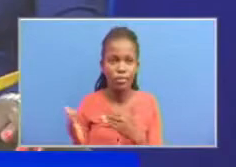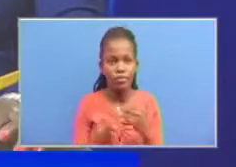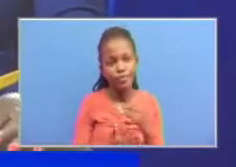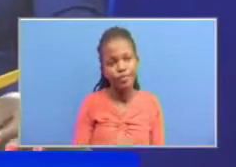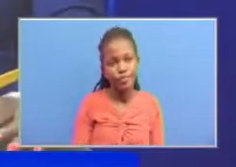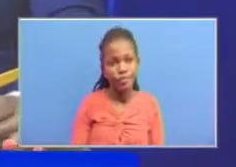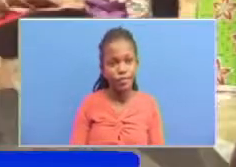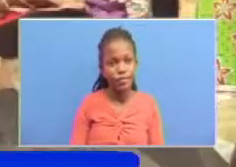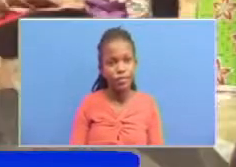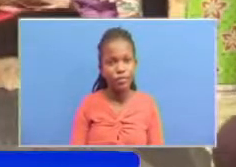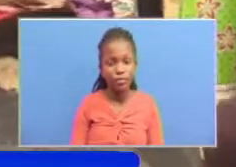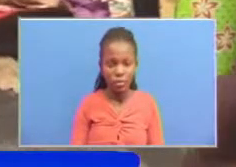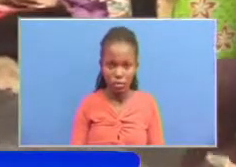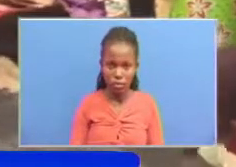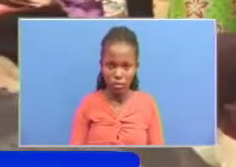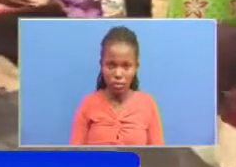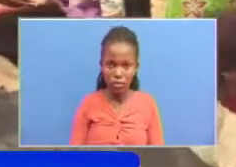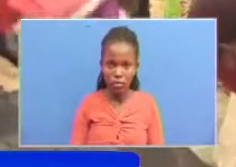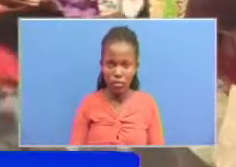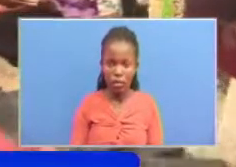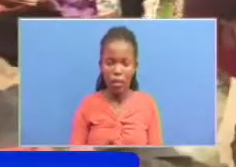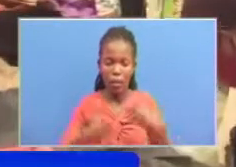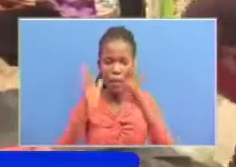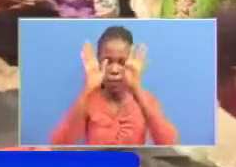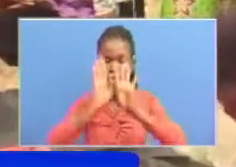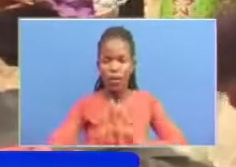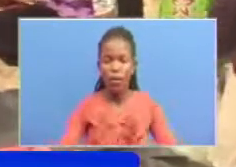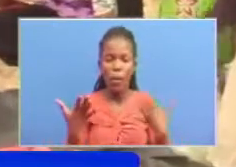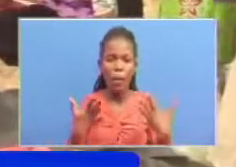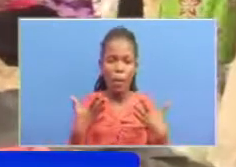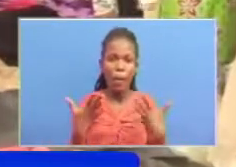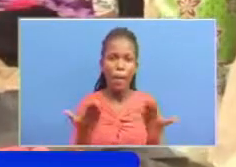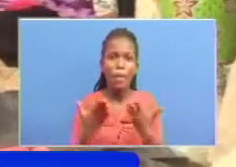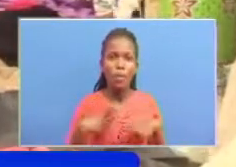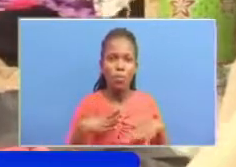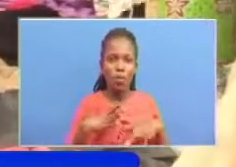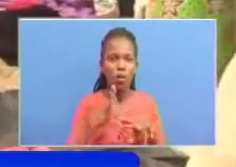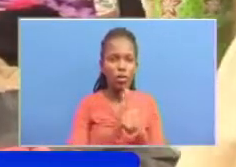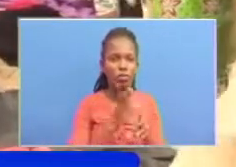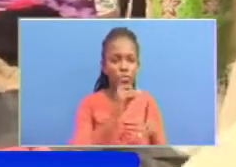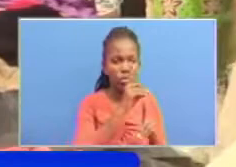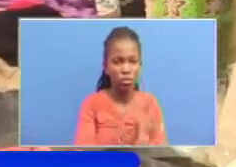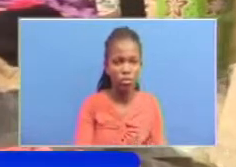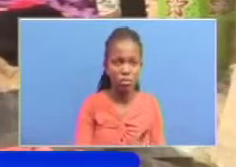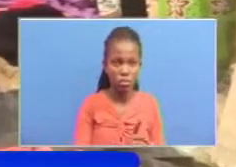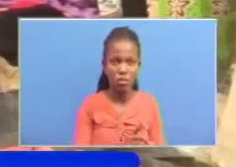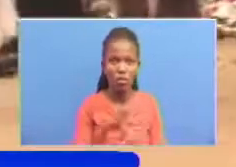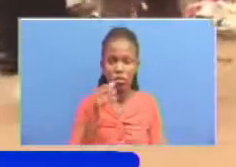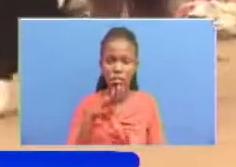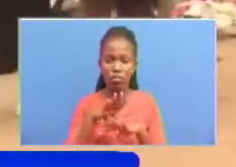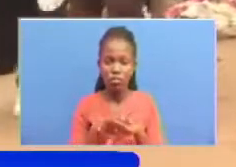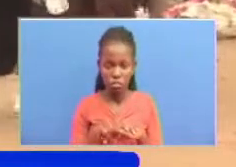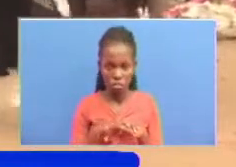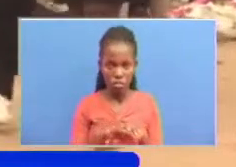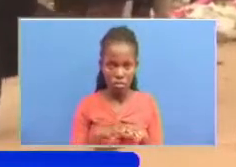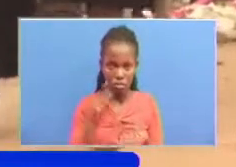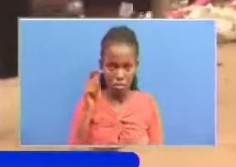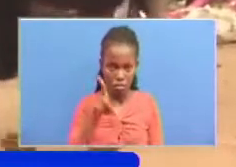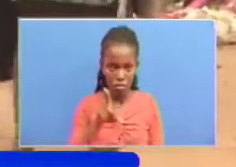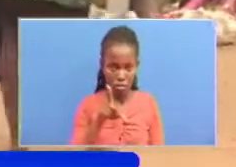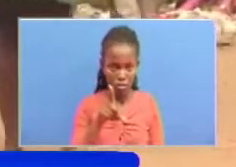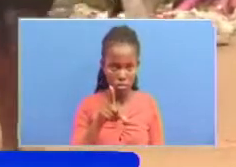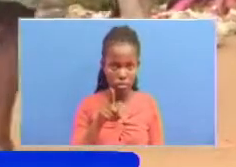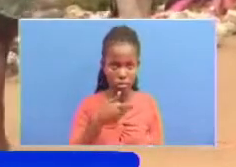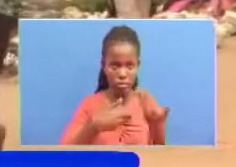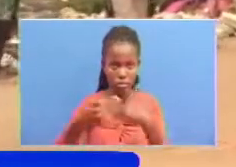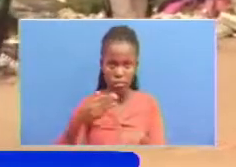Mauvoo. Kandithia nundu wa vata na ulawi kwa tawana ndoingi kwe mandhia chawia na kweki ya kindu ngusuni sio. Musini watala utandithia nwende